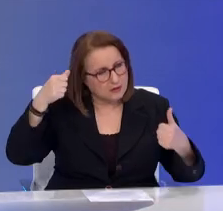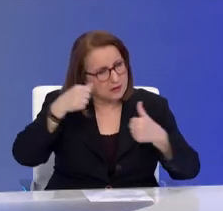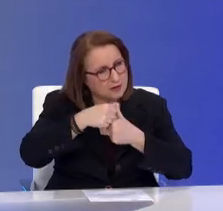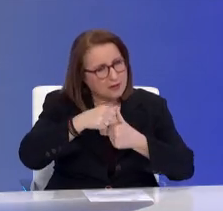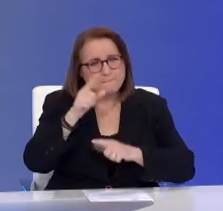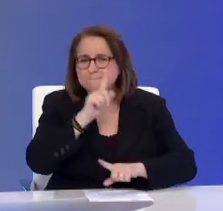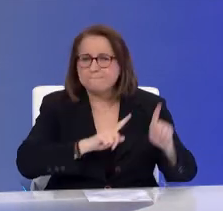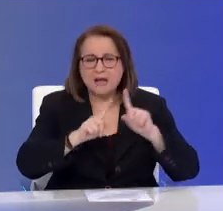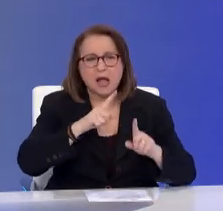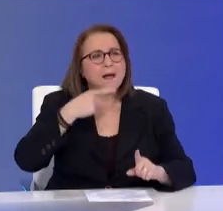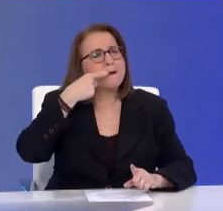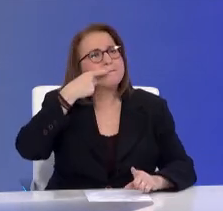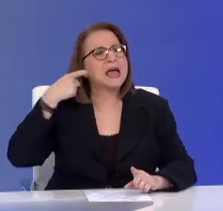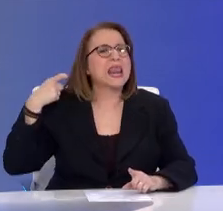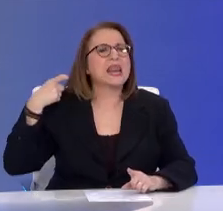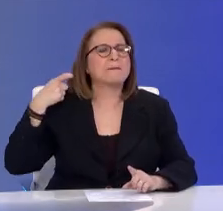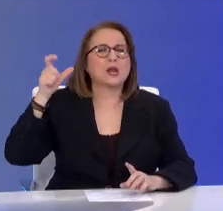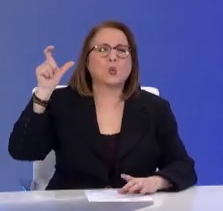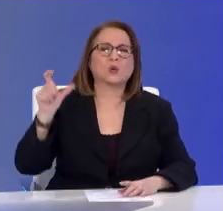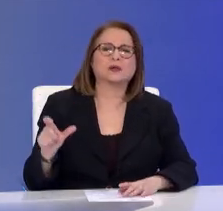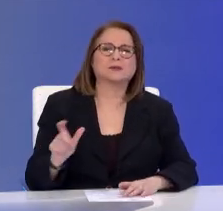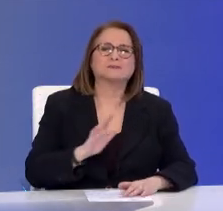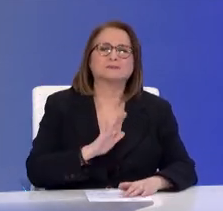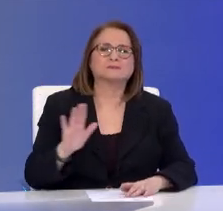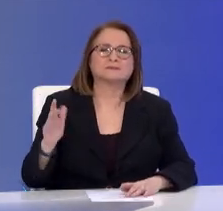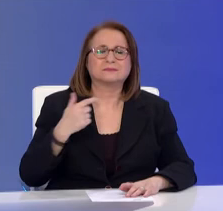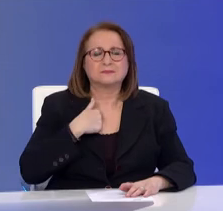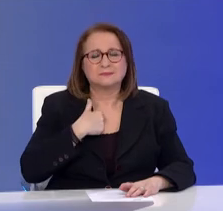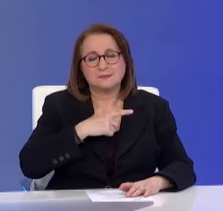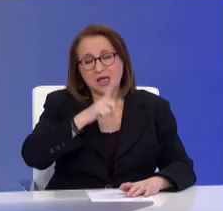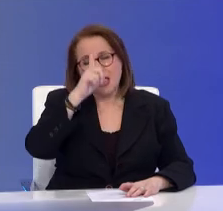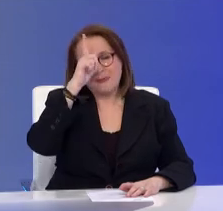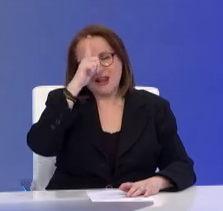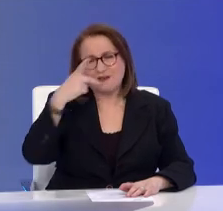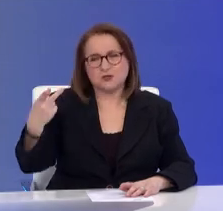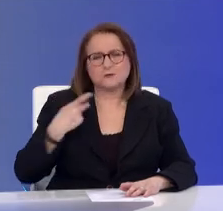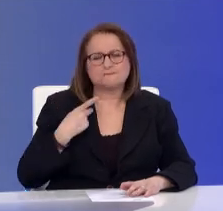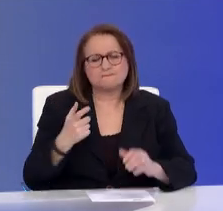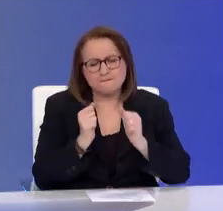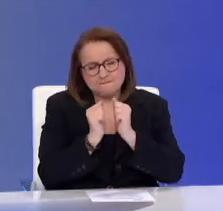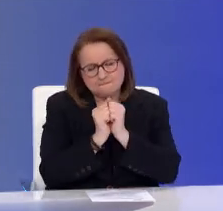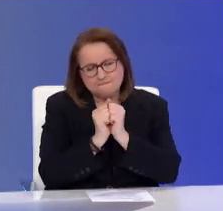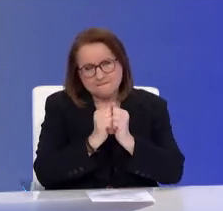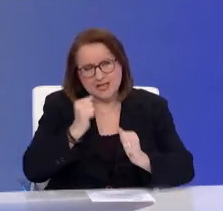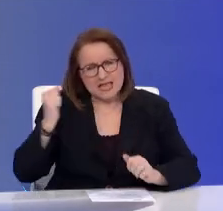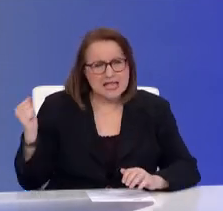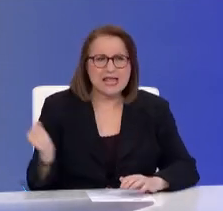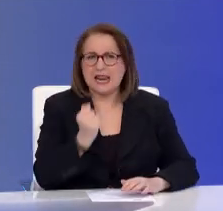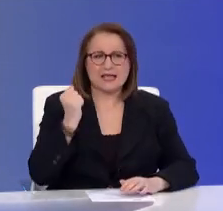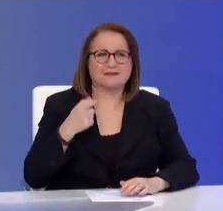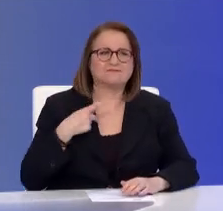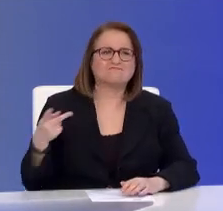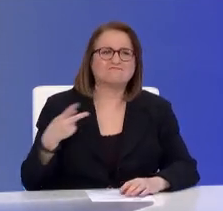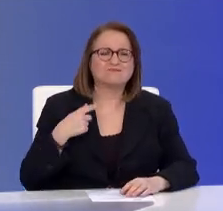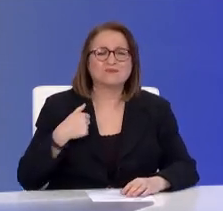Μελίνα Μερκούρη, που νιώθω υπερήφανος που την θεωρώ φίλη μου, που